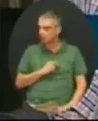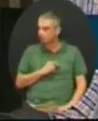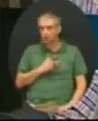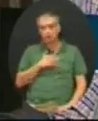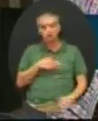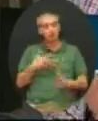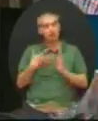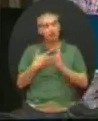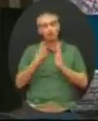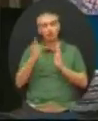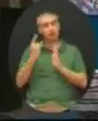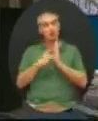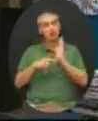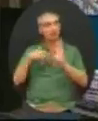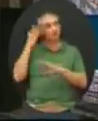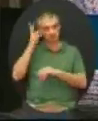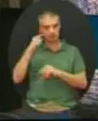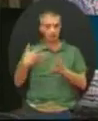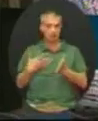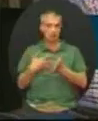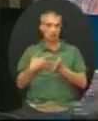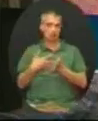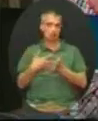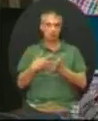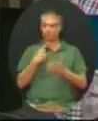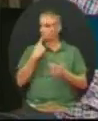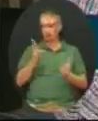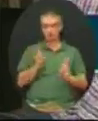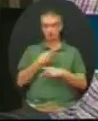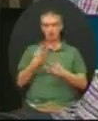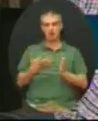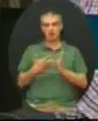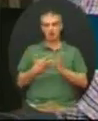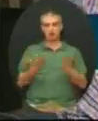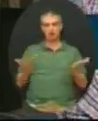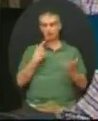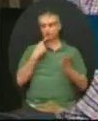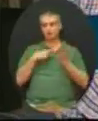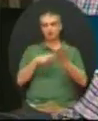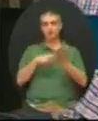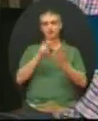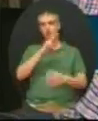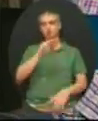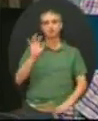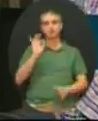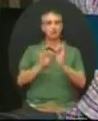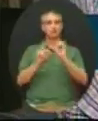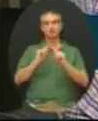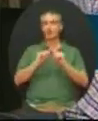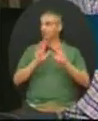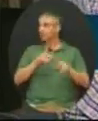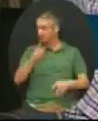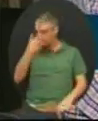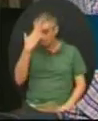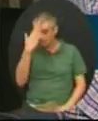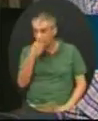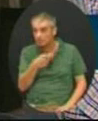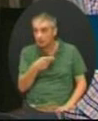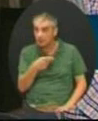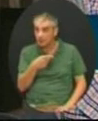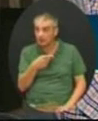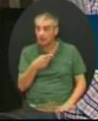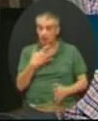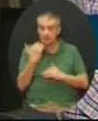מה היא תחוקק בעתיד, היא צריכה לחקור. ופה אומר לה, את לא יכולה לחקור. נניח שבסוגיית ההסתה לגזענות... באמת, זה ההליך המוכר לך